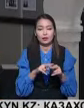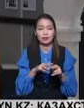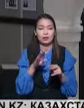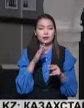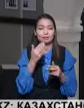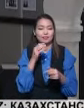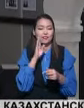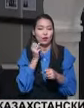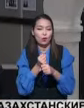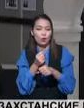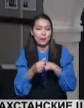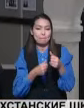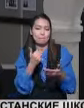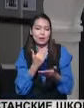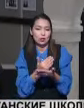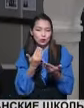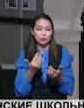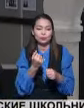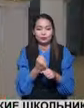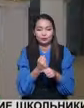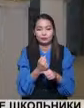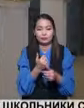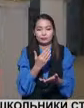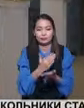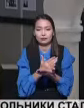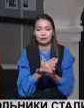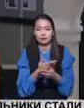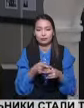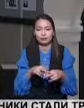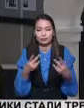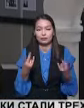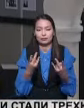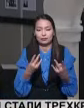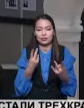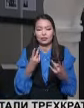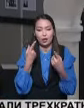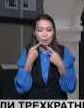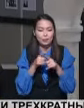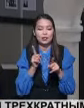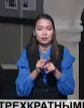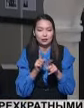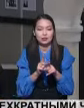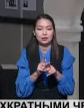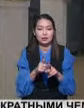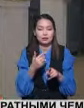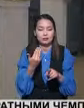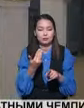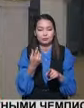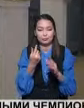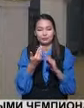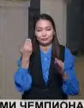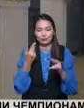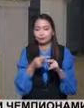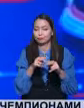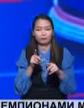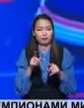материал, а именно сталь, из чего делаются баки реактора, контура, допустим, само оборудование, генерация и прочее, парогенераторы. Сейчас все надежно.